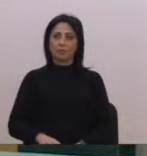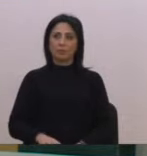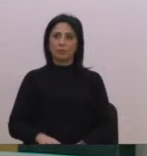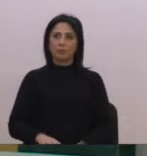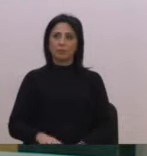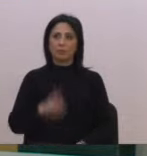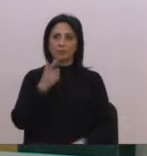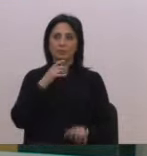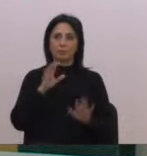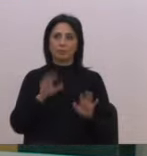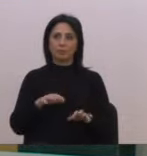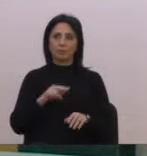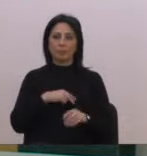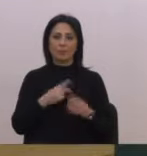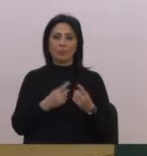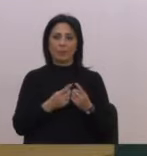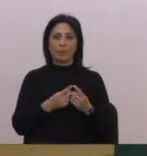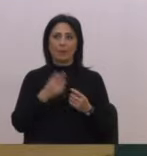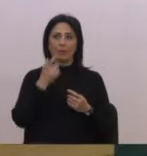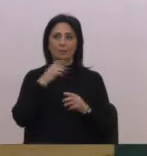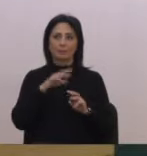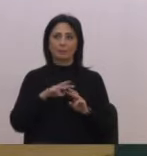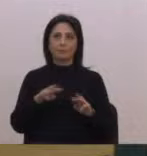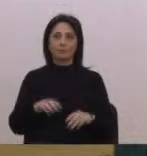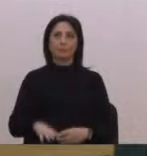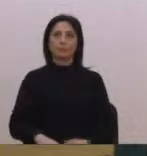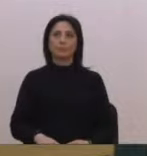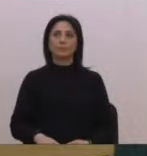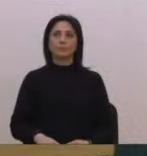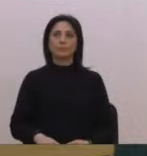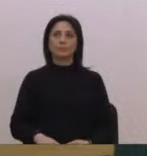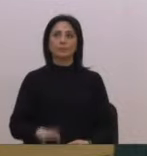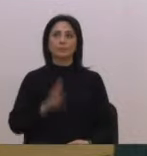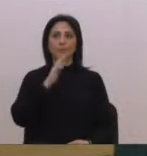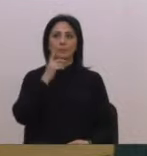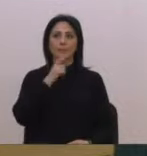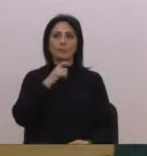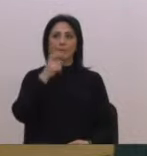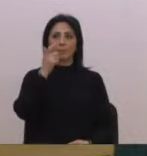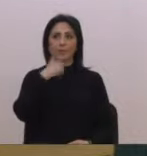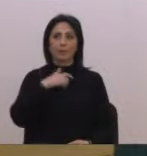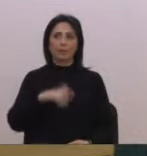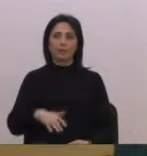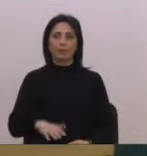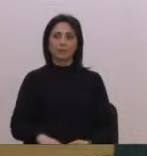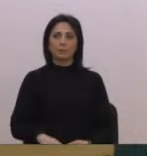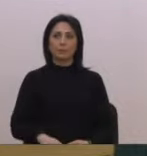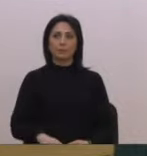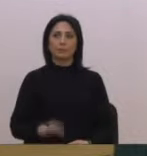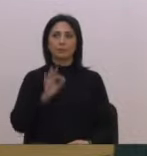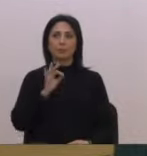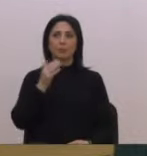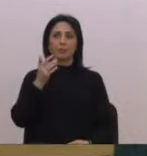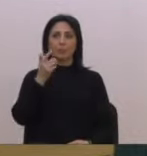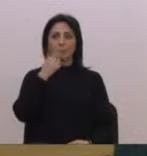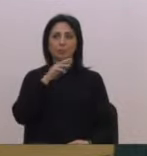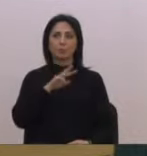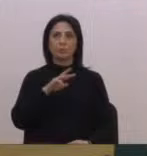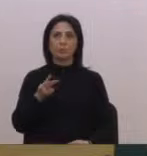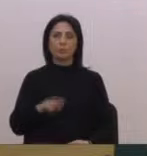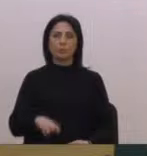Ბატონო თავმჯდომარე, კოლეგებო, ბატონო მინისტრო, ქალბატონებო და ბატონებო. მართალია, თქვენ ბატონო